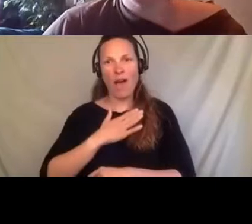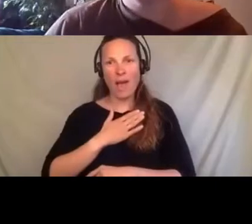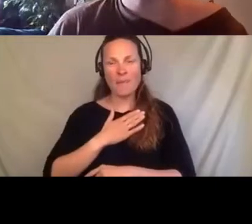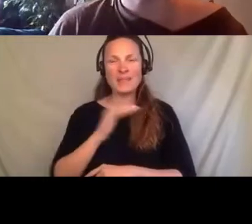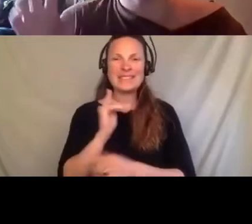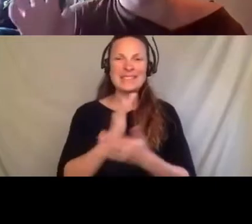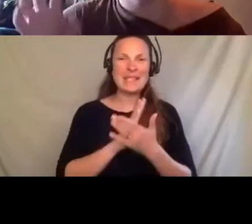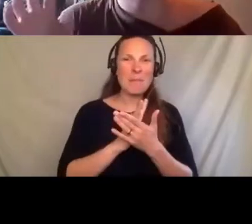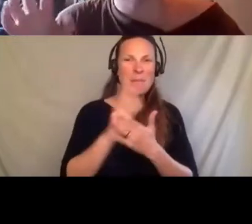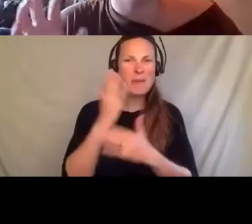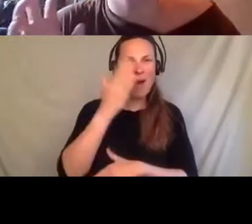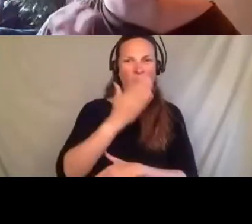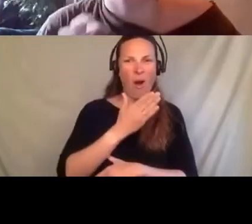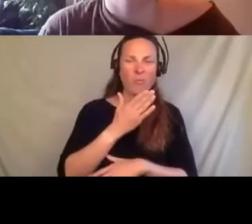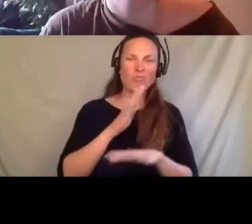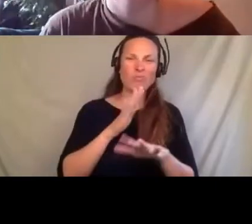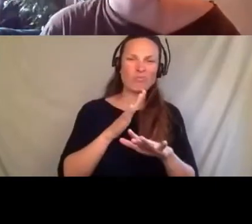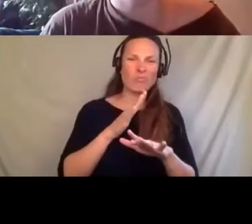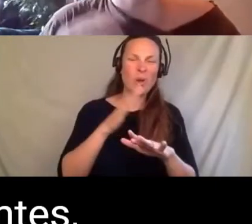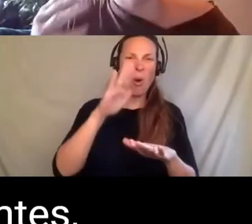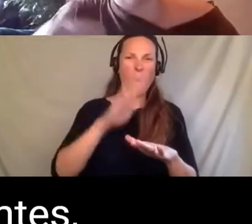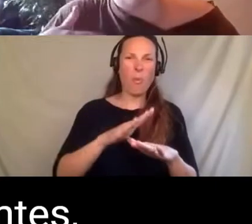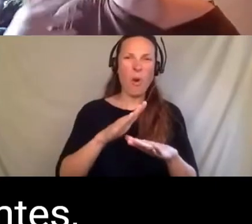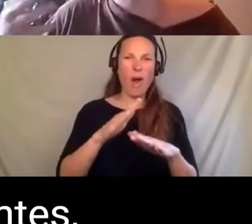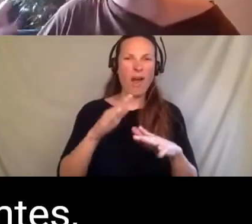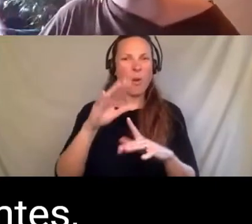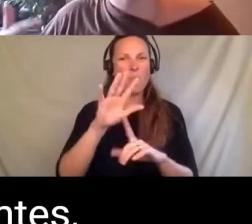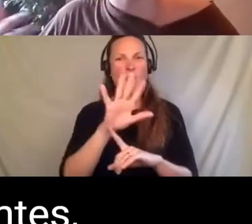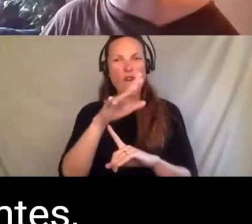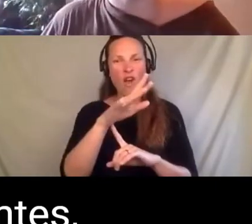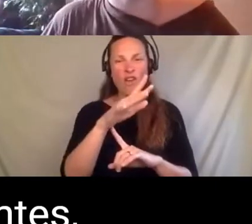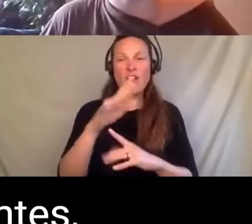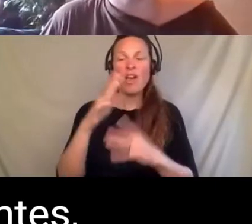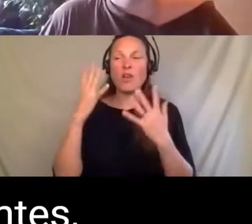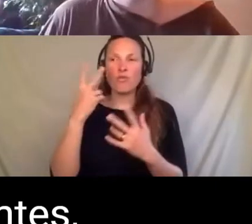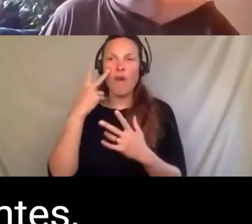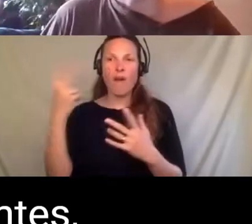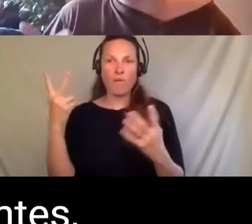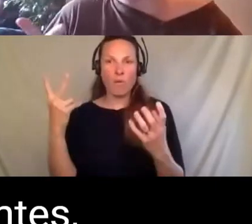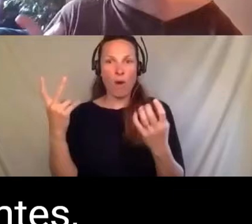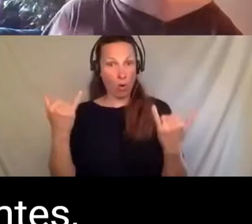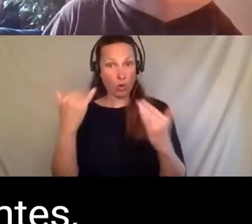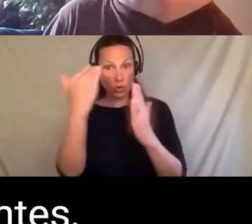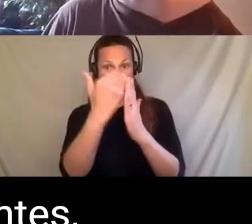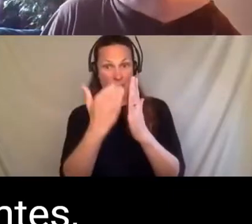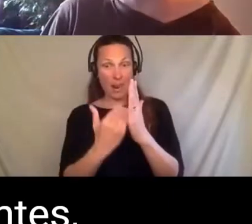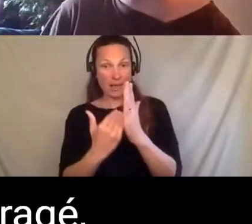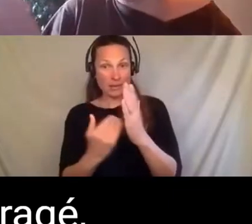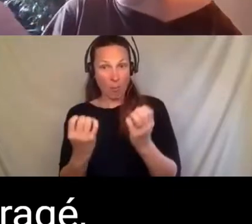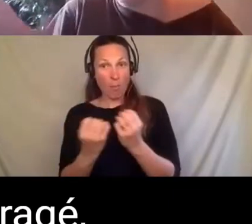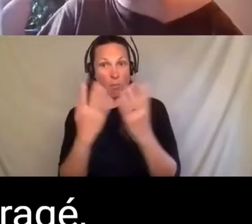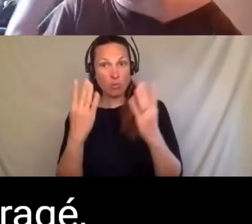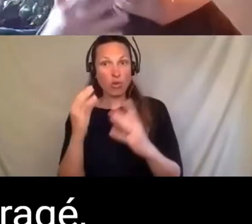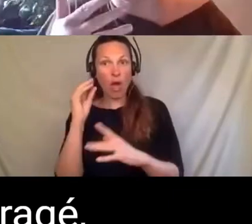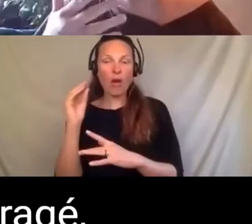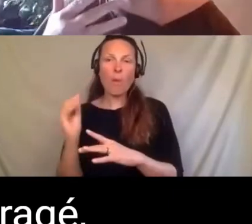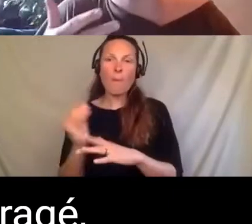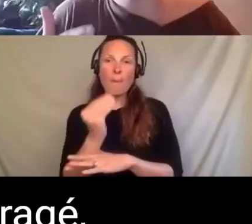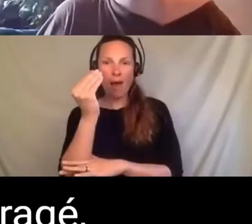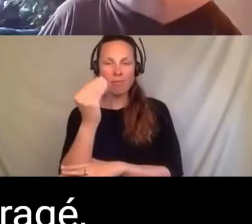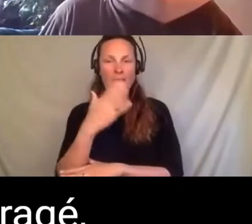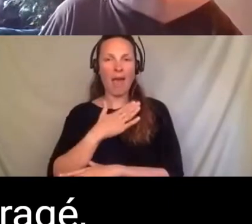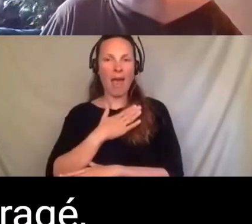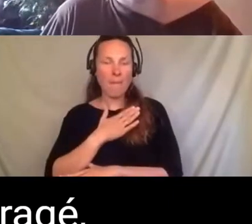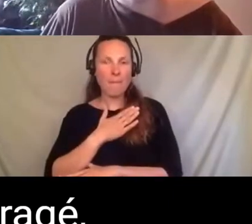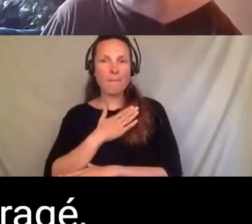mi-ombre, mais son feuillage va être moins gros. Alors, vous allez voir, beaucoup de plantes aujourd'hui tolèrent la mi-ombre, vont être correctes si c'est un peu